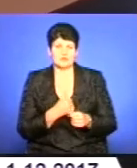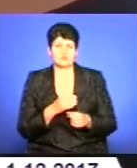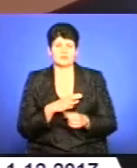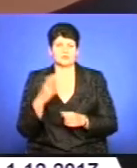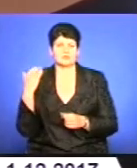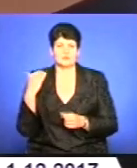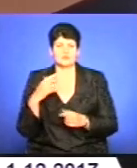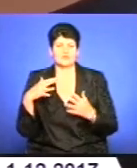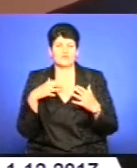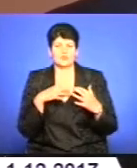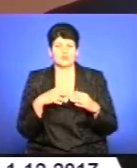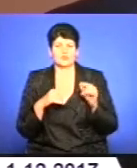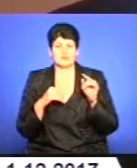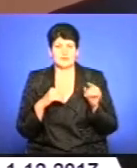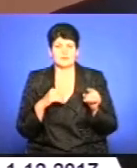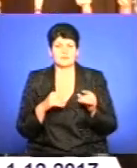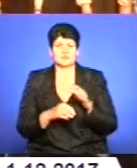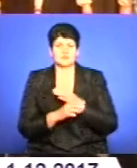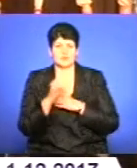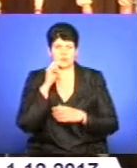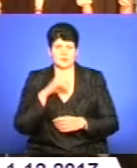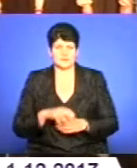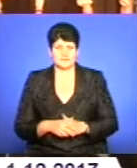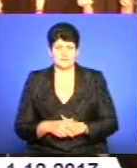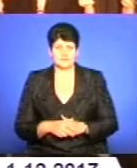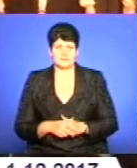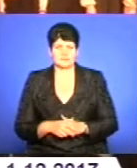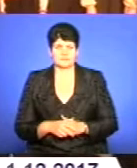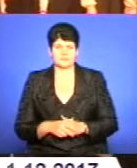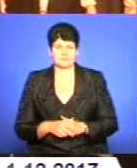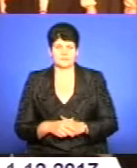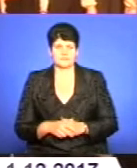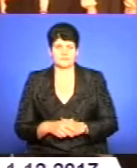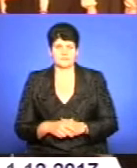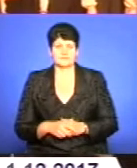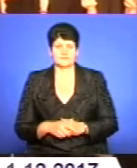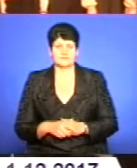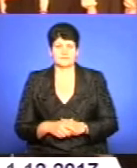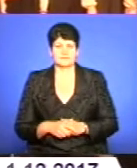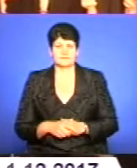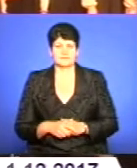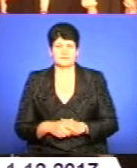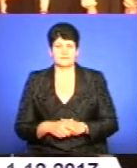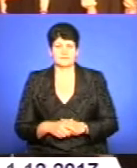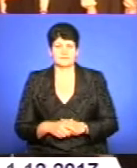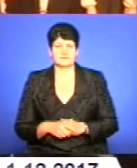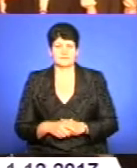що воюють там на сході України. Богдан Боденчук, Оксана Галіяш, Вісті ТТБ.